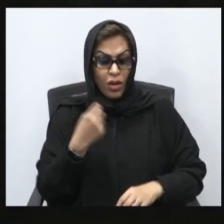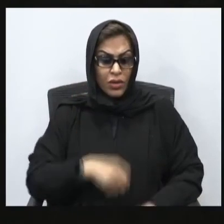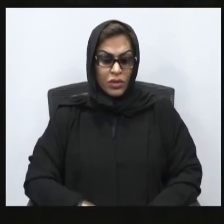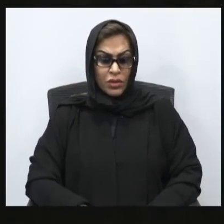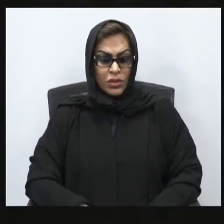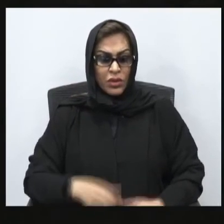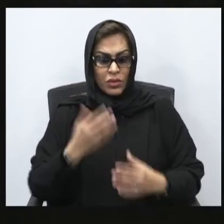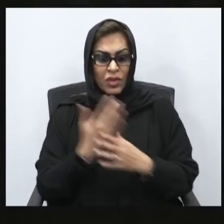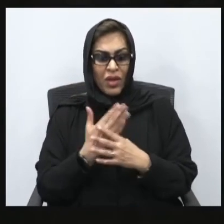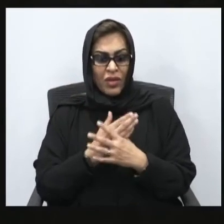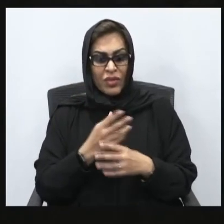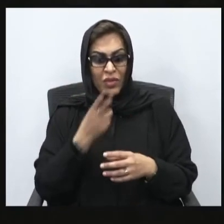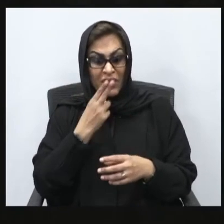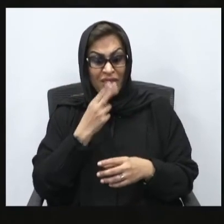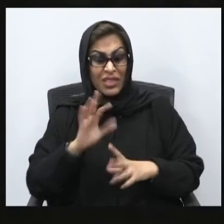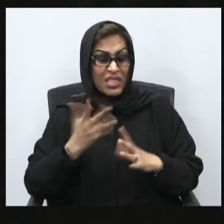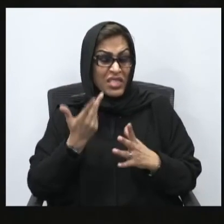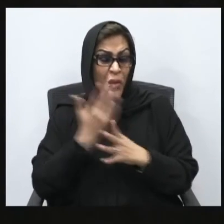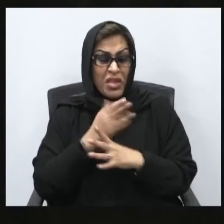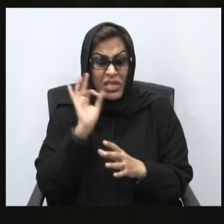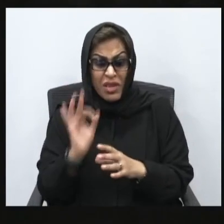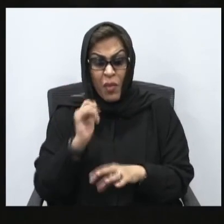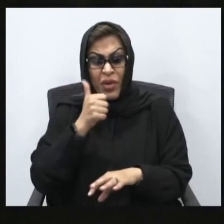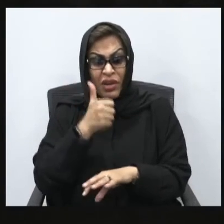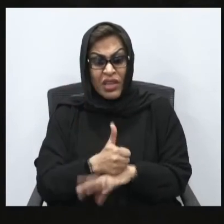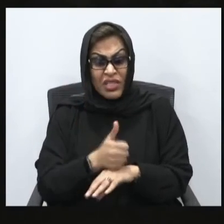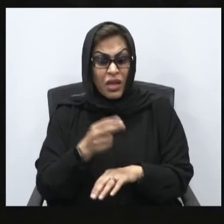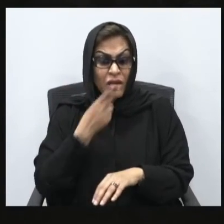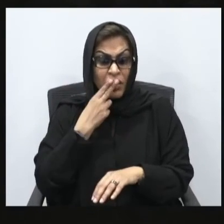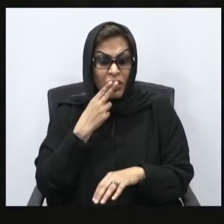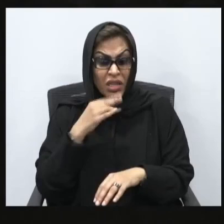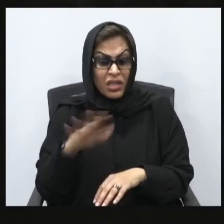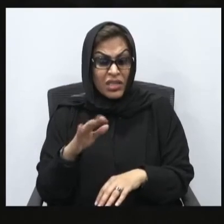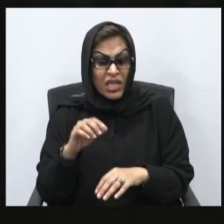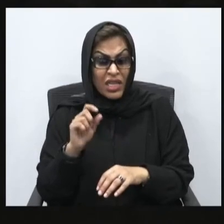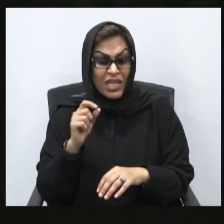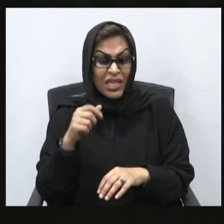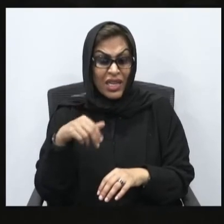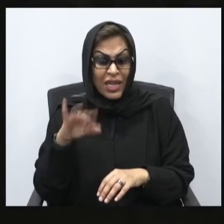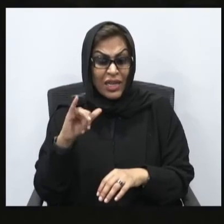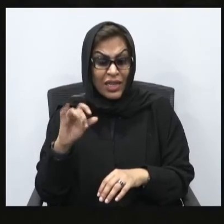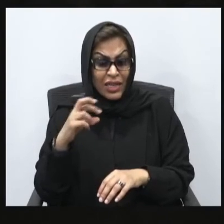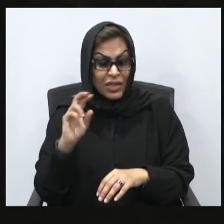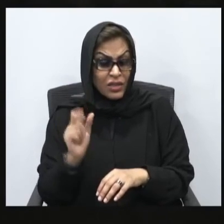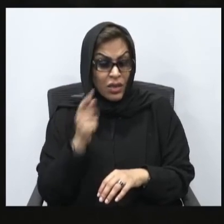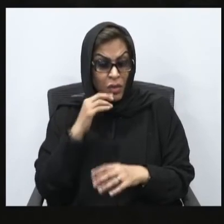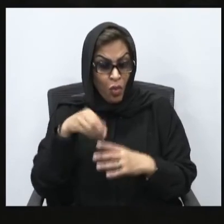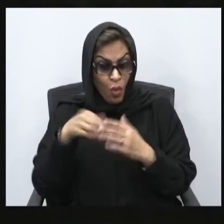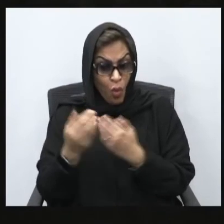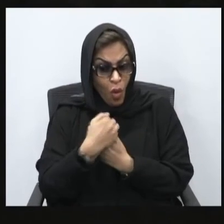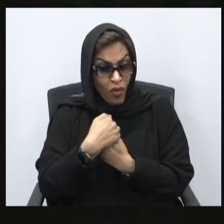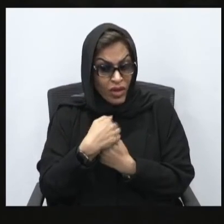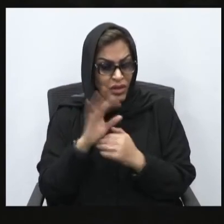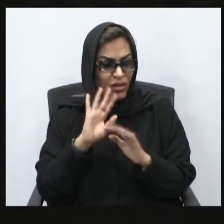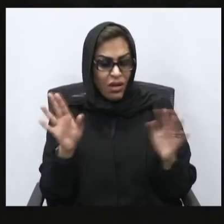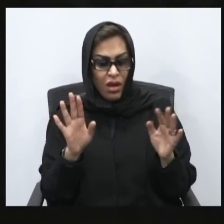لماذا يصعب اكتشافه هل كمرض الايدز انه يختبي مثلا هذاك